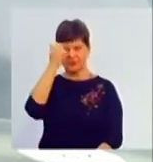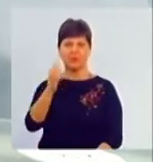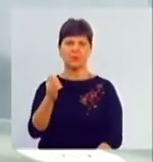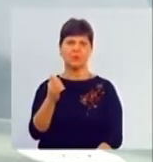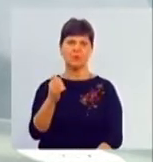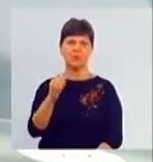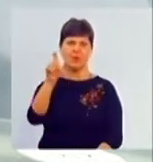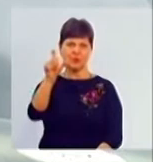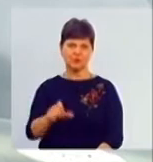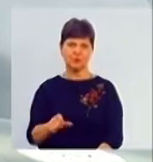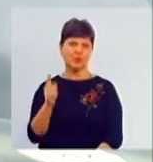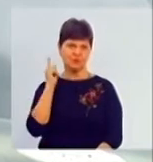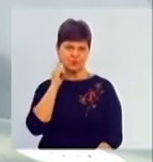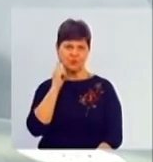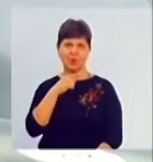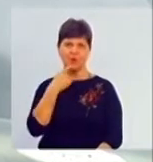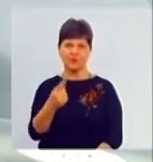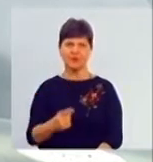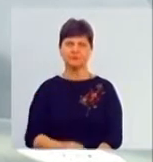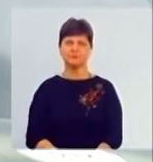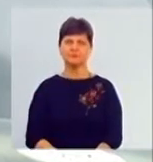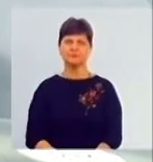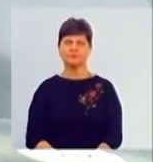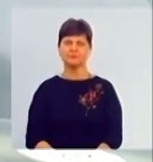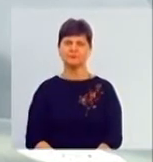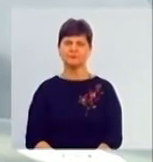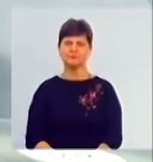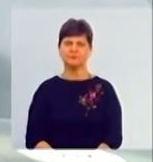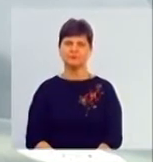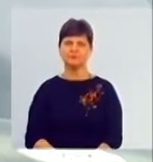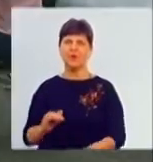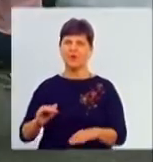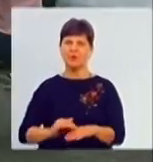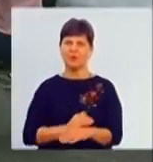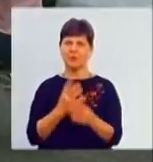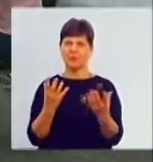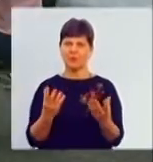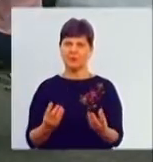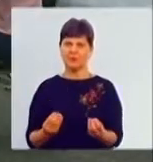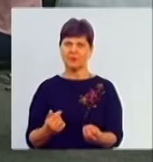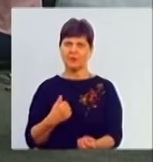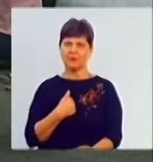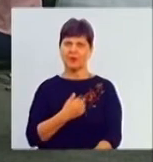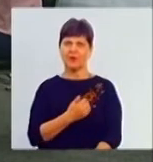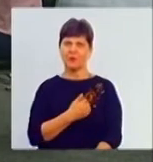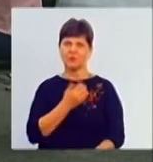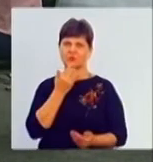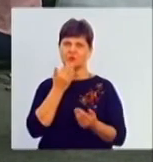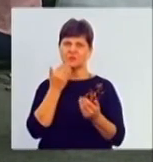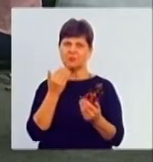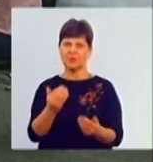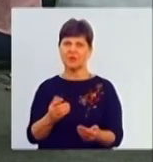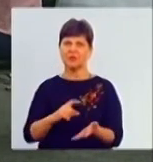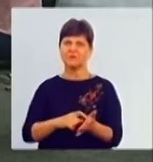говоріть. Доброго вечора. Да, ви в ефірі, говоріть, будь ласка. Доброго дня. Доброго. Я хочу задати запитання в студію